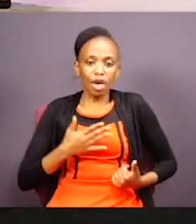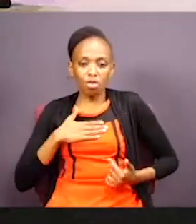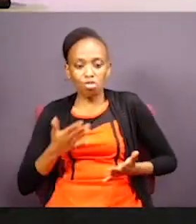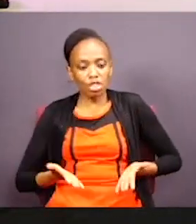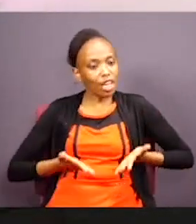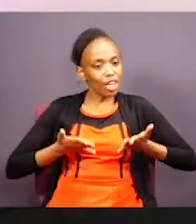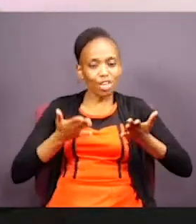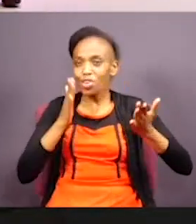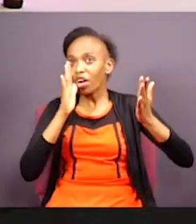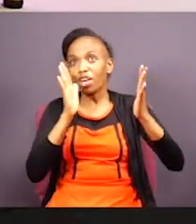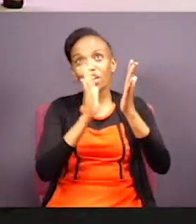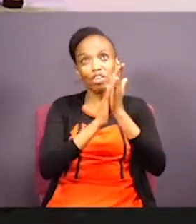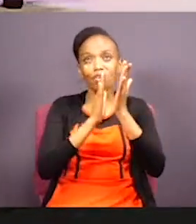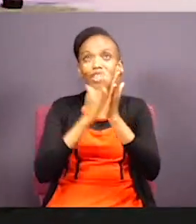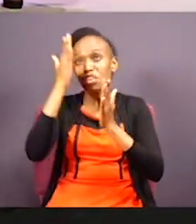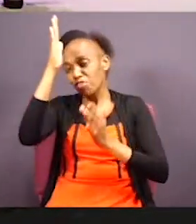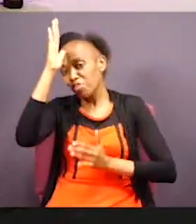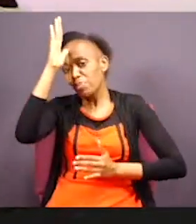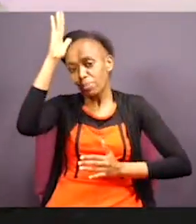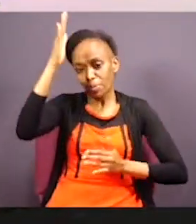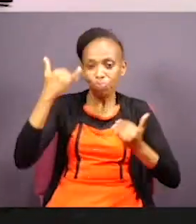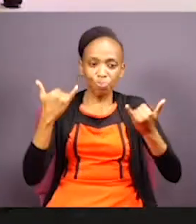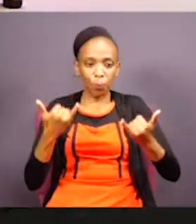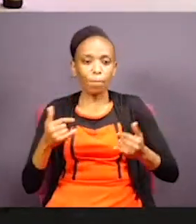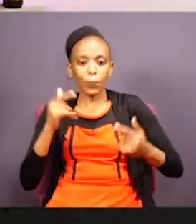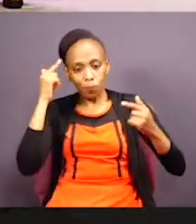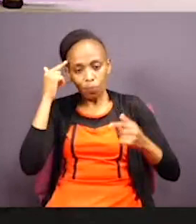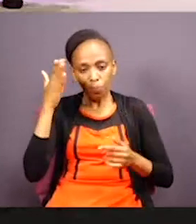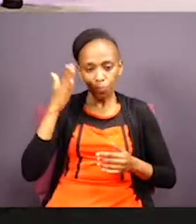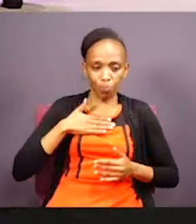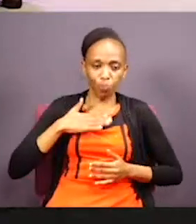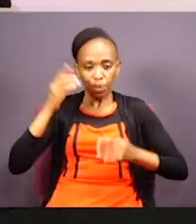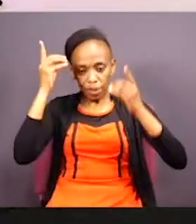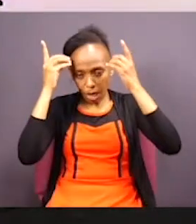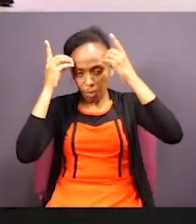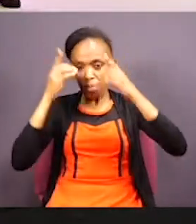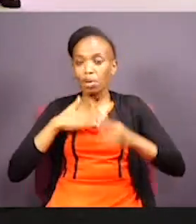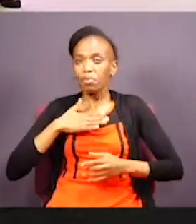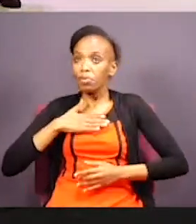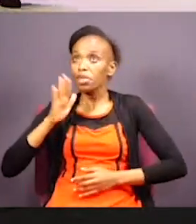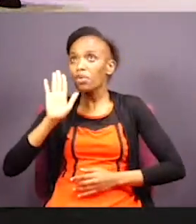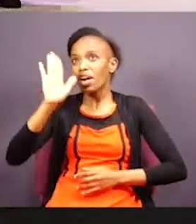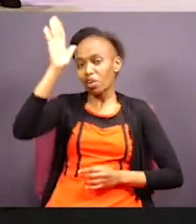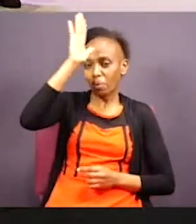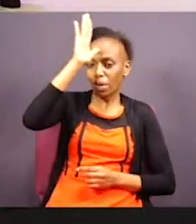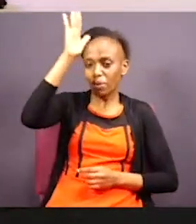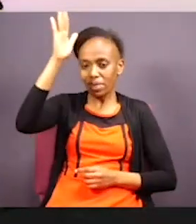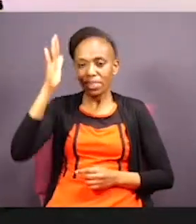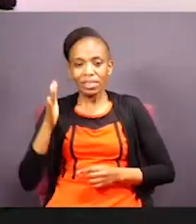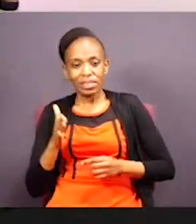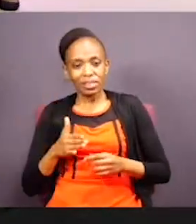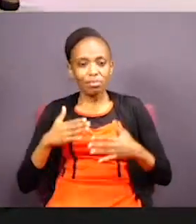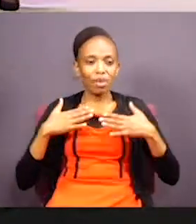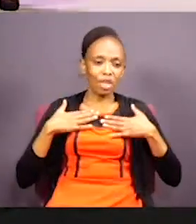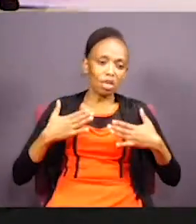wangu tainuka na kukusifu baba. Leo. Akili yangu imeamua mimi ni wako. Mwili